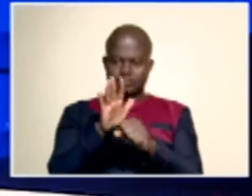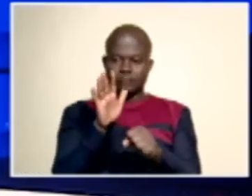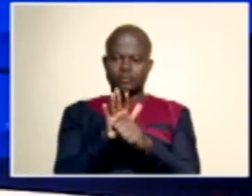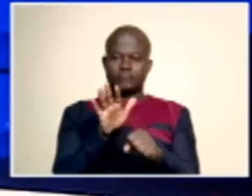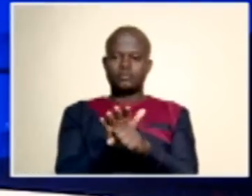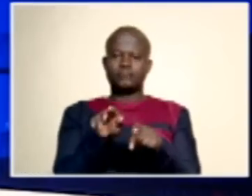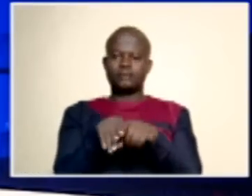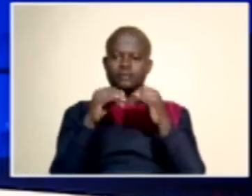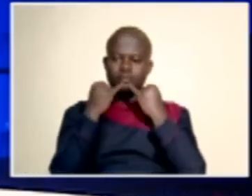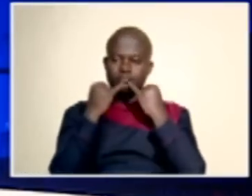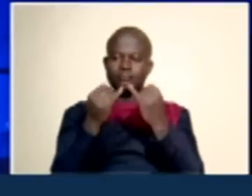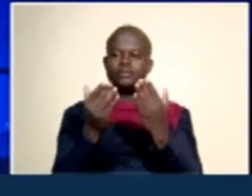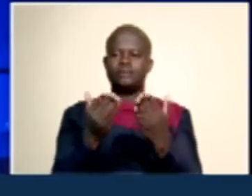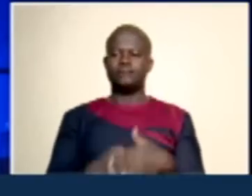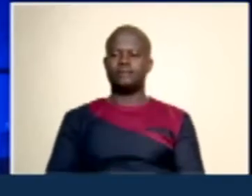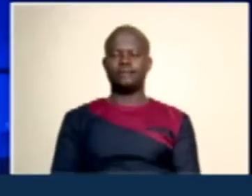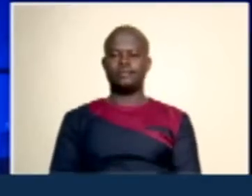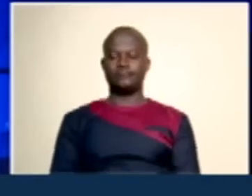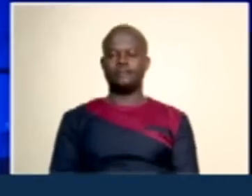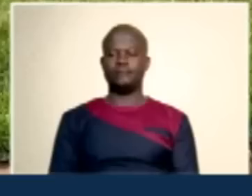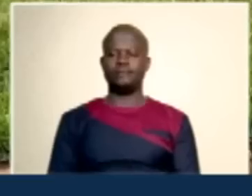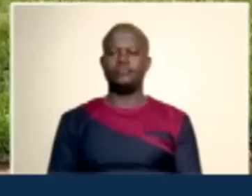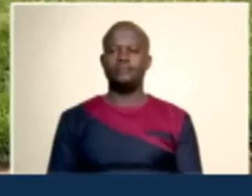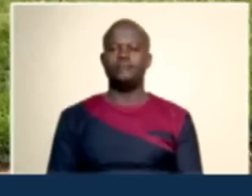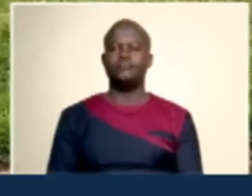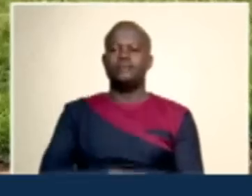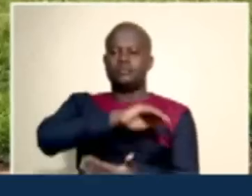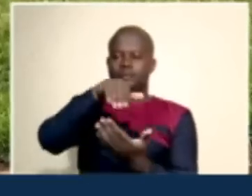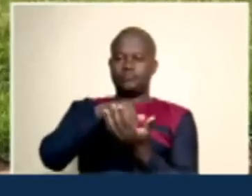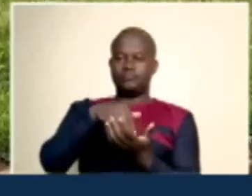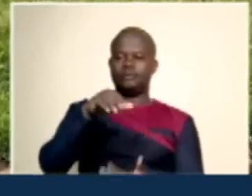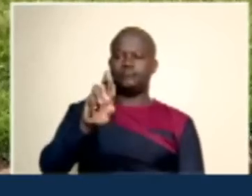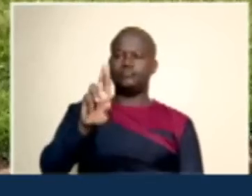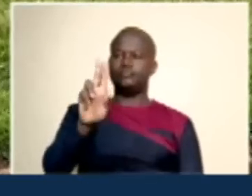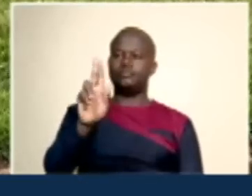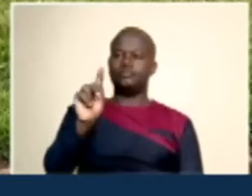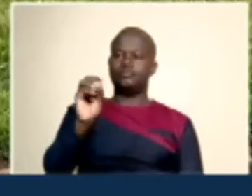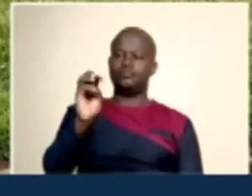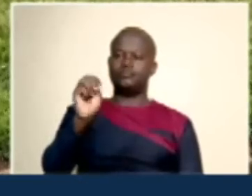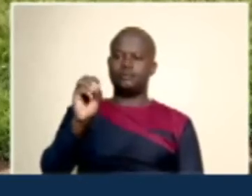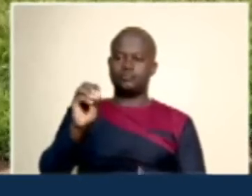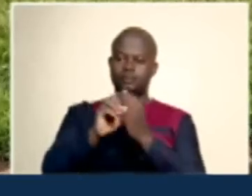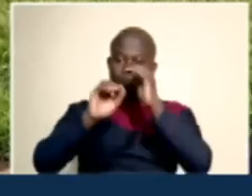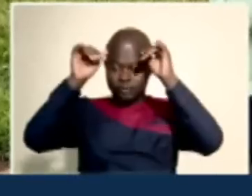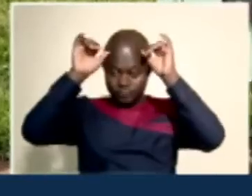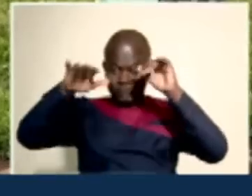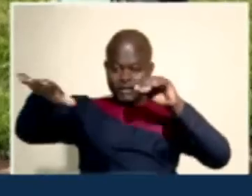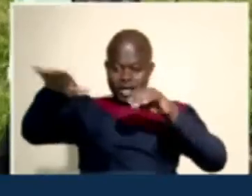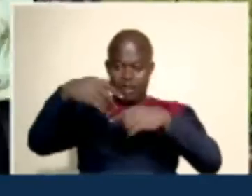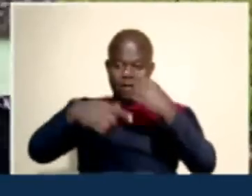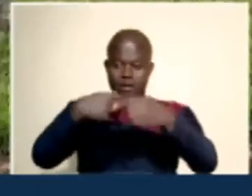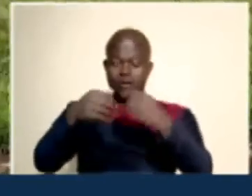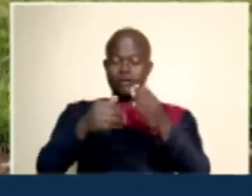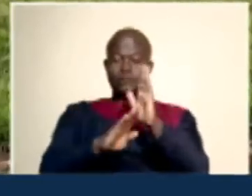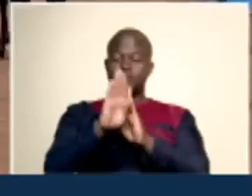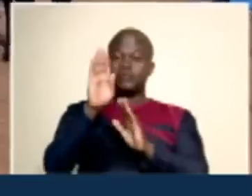tubwirwa na Mutiyezu Jean Claude. Centre ya Rukomo imwe mu zikomeye mu karere ka Nyagatare kandi ikomeje kugira